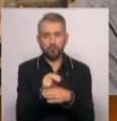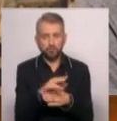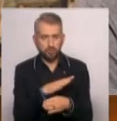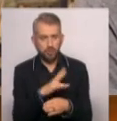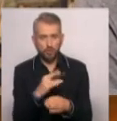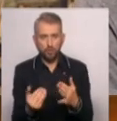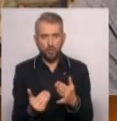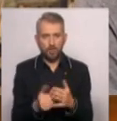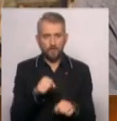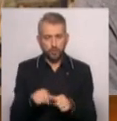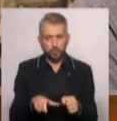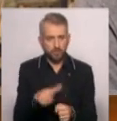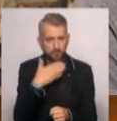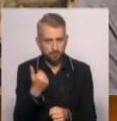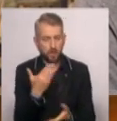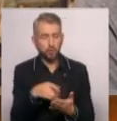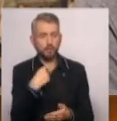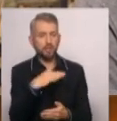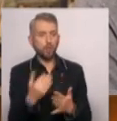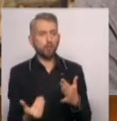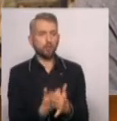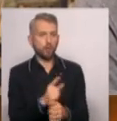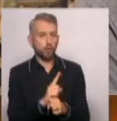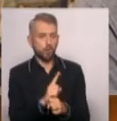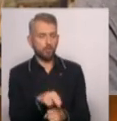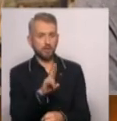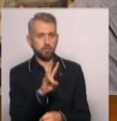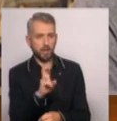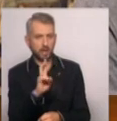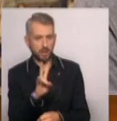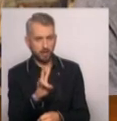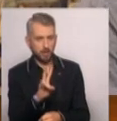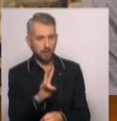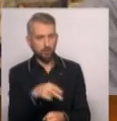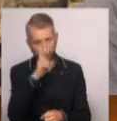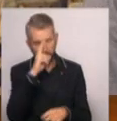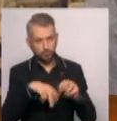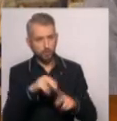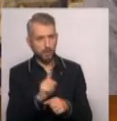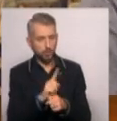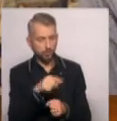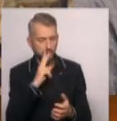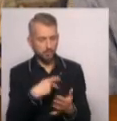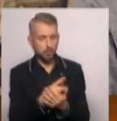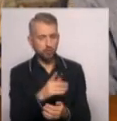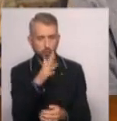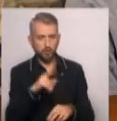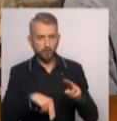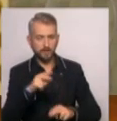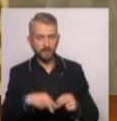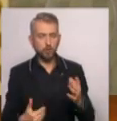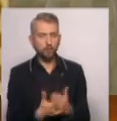нові, які вступили в силу норми ДБНу, державно-будівельні норми, то там передбачено, що при будівництві